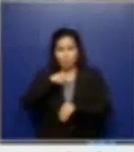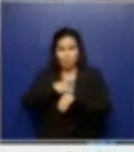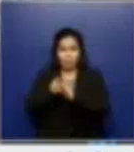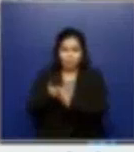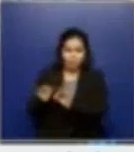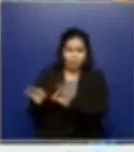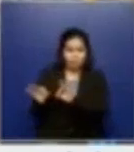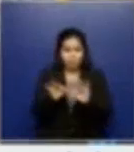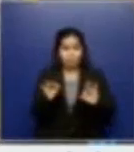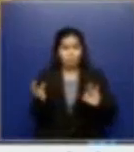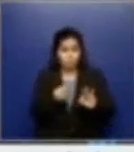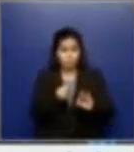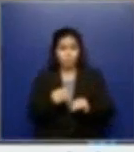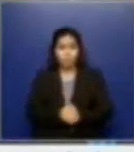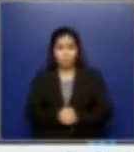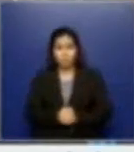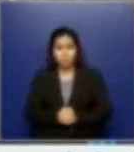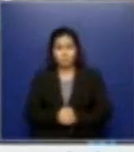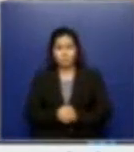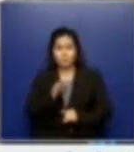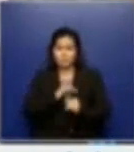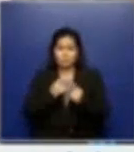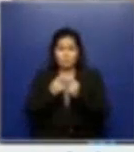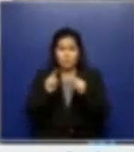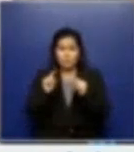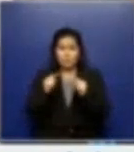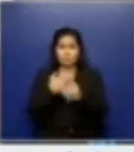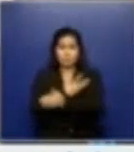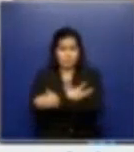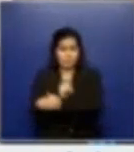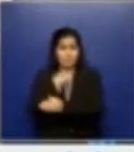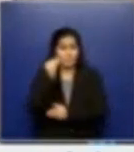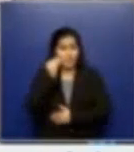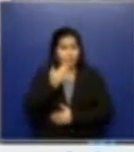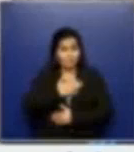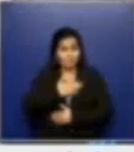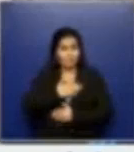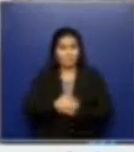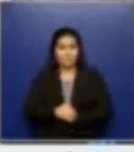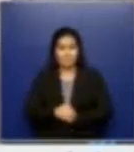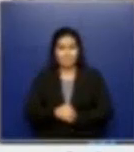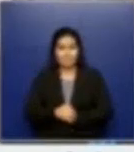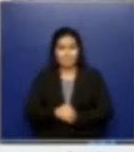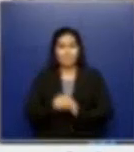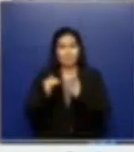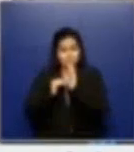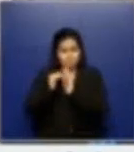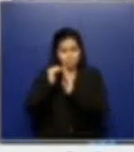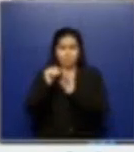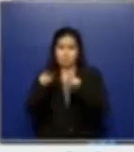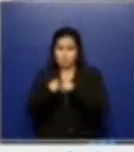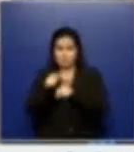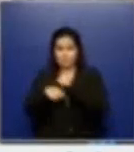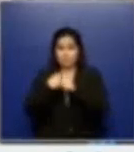แล้วที่แปลกที่สุดท่านประธานครับมหาสารคามบ้านผมนะแล้วก็ที่ภาคเหนือนะปีที่แ